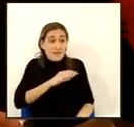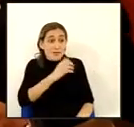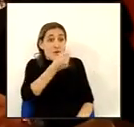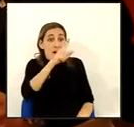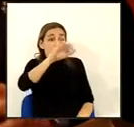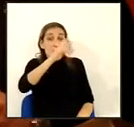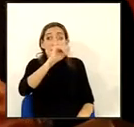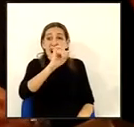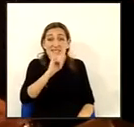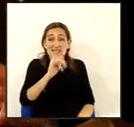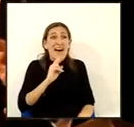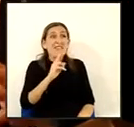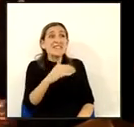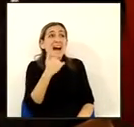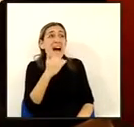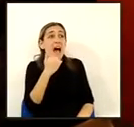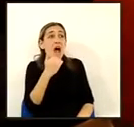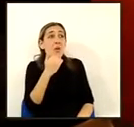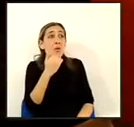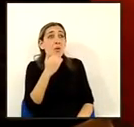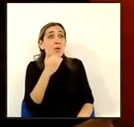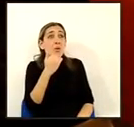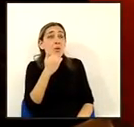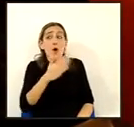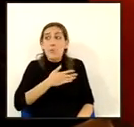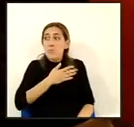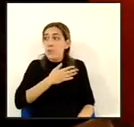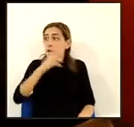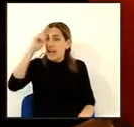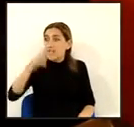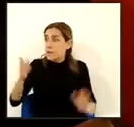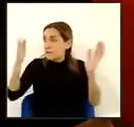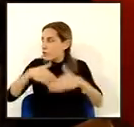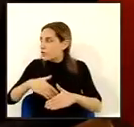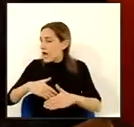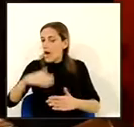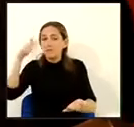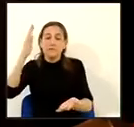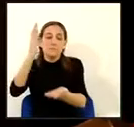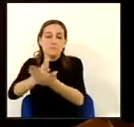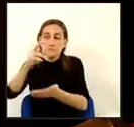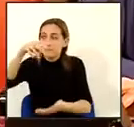No crec que hagi dit res que pugui haver faltat al respecte de ningú. Senyora,